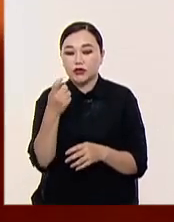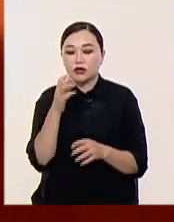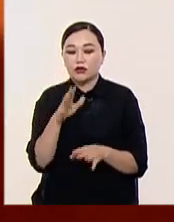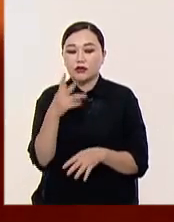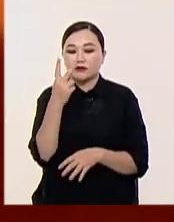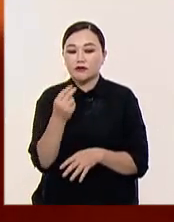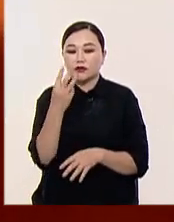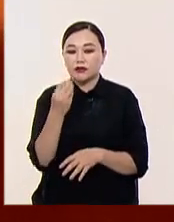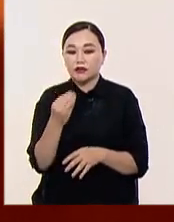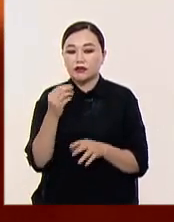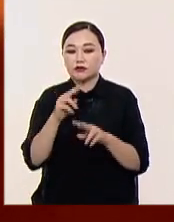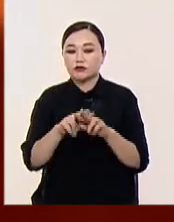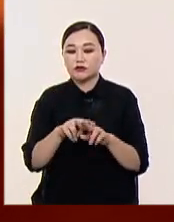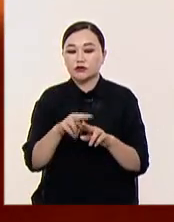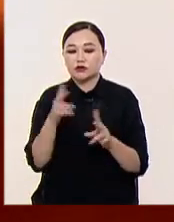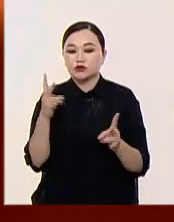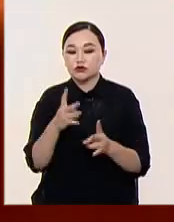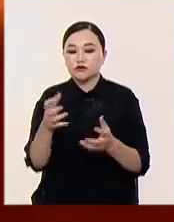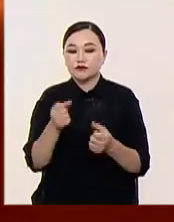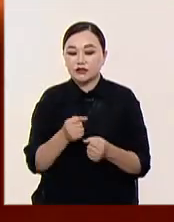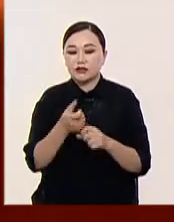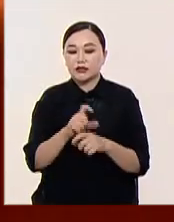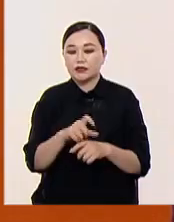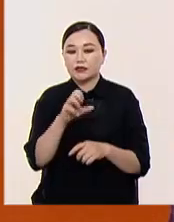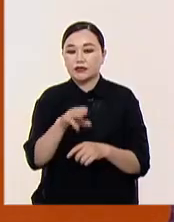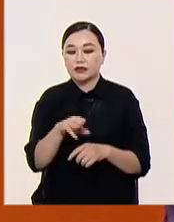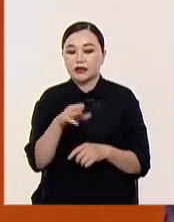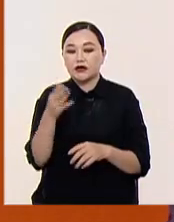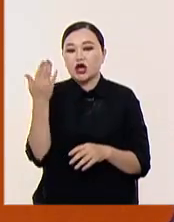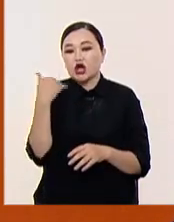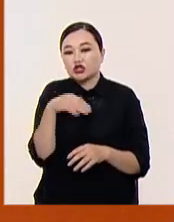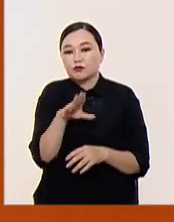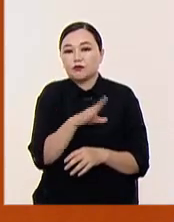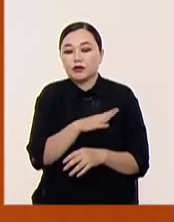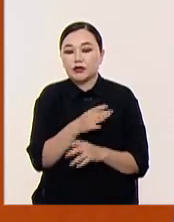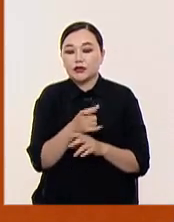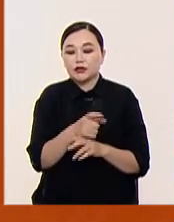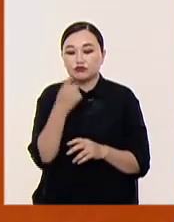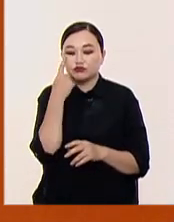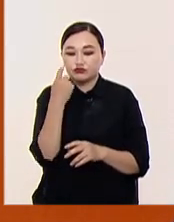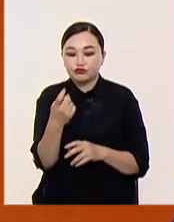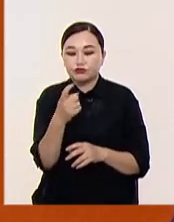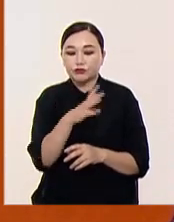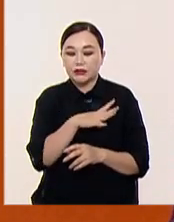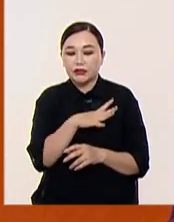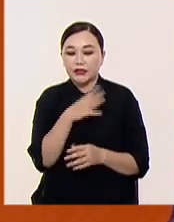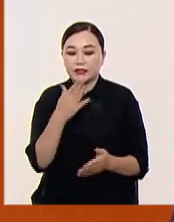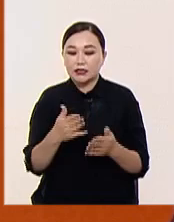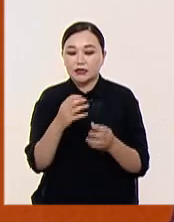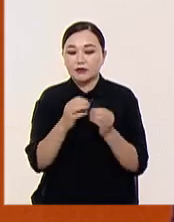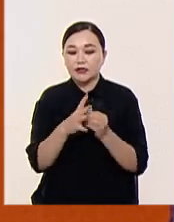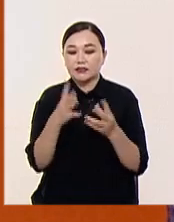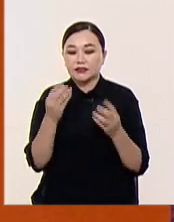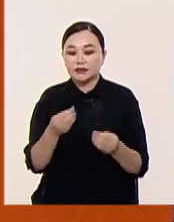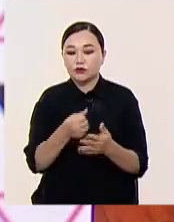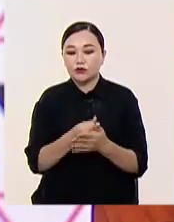күн қамаққа әкімшілік жауапкершілікке алады. Өйткені сол статьяның диспозициясына сәйкес ол жерде ескерту көзделген, немесе 15 күнге